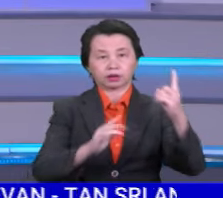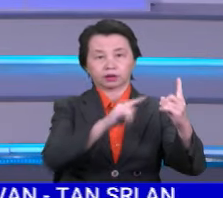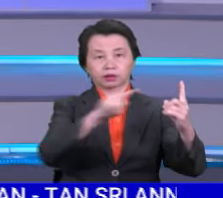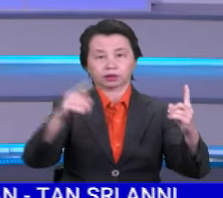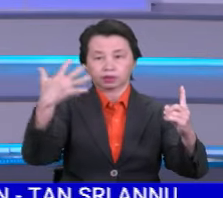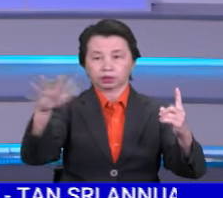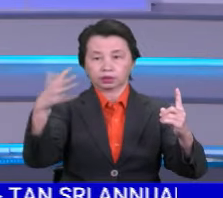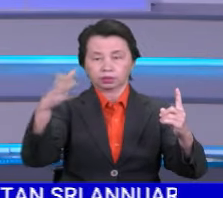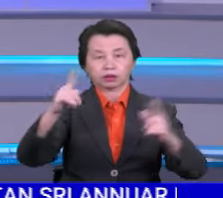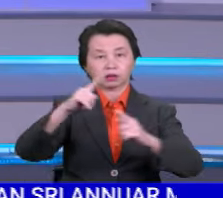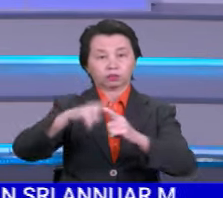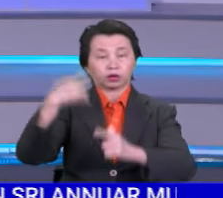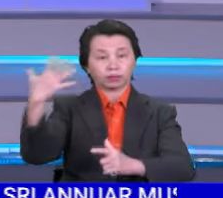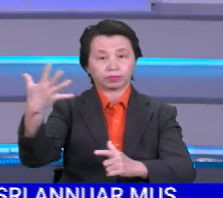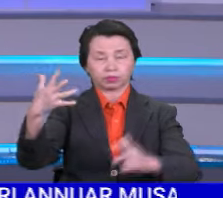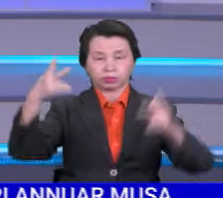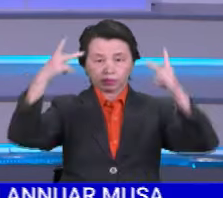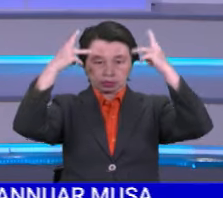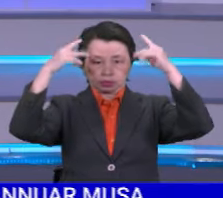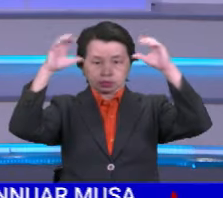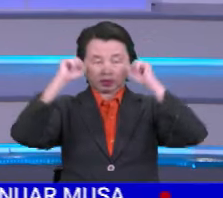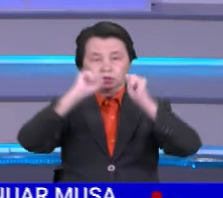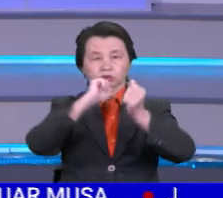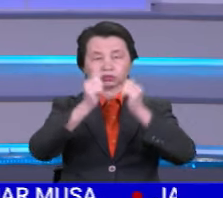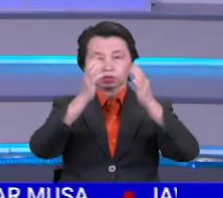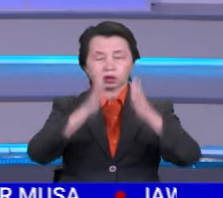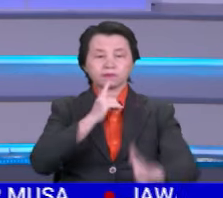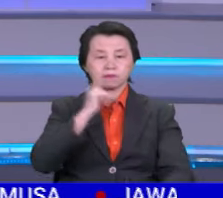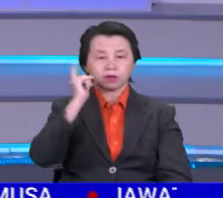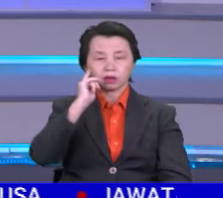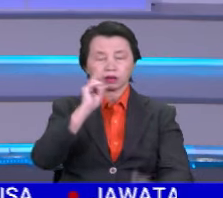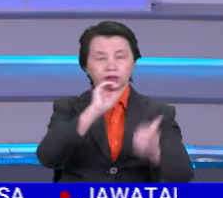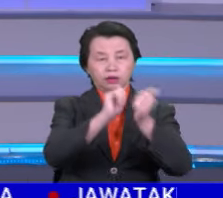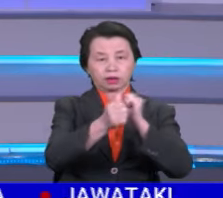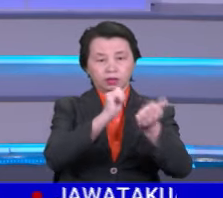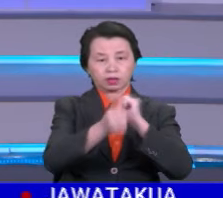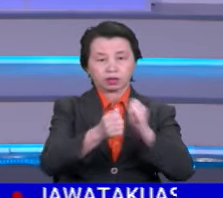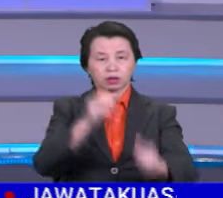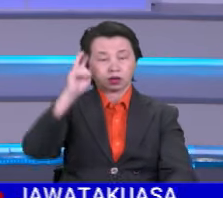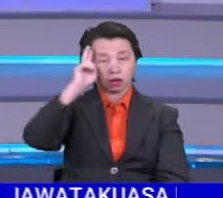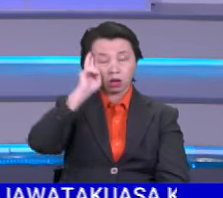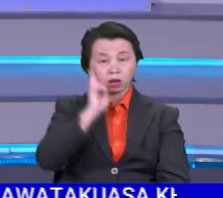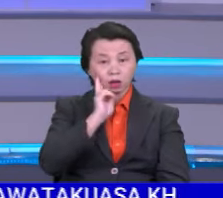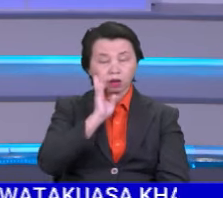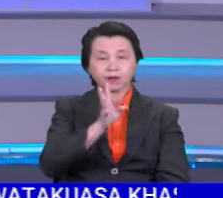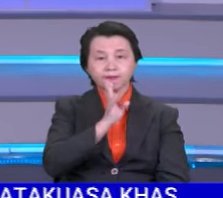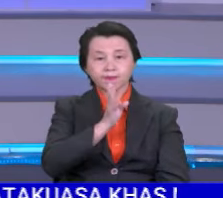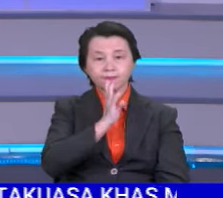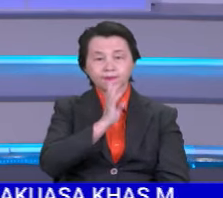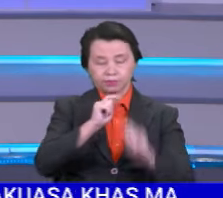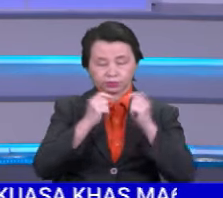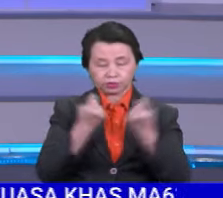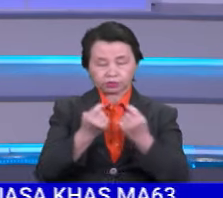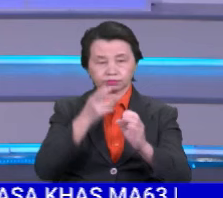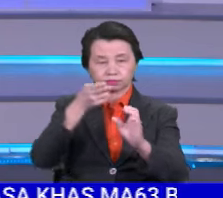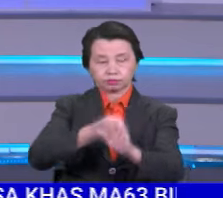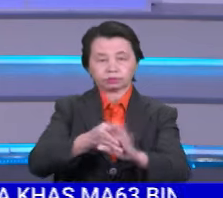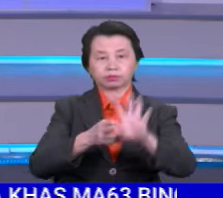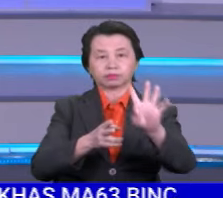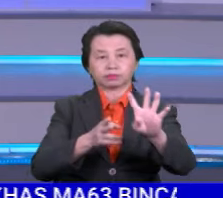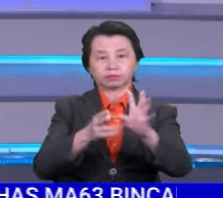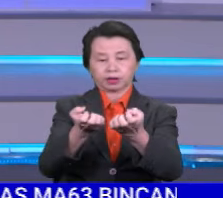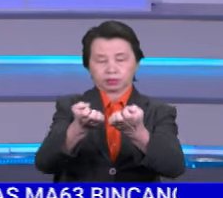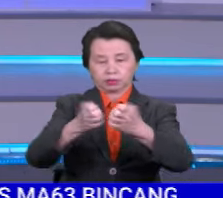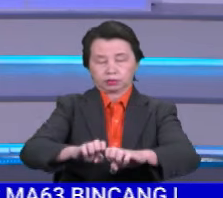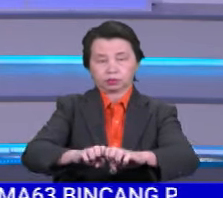hingga 15 Mei depan. Presiden Persatuan Sukan Orang Pekat Malaysia, MSDEF, Ong Shin Ren berkata, kontingen negara akan menyertai empat acara